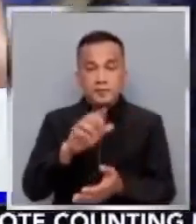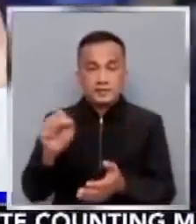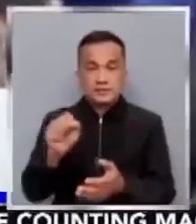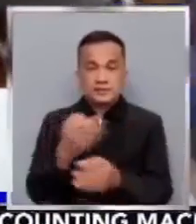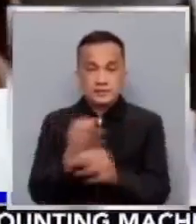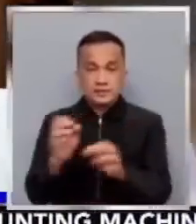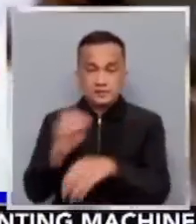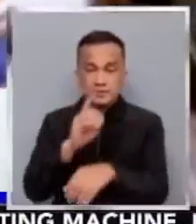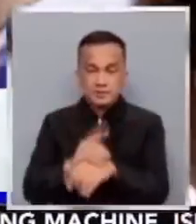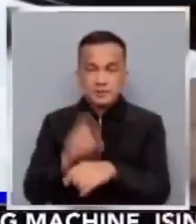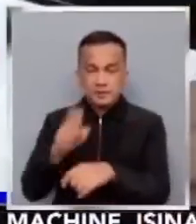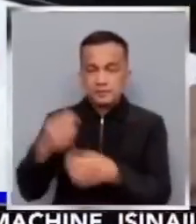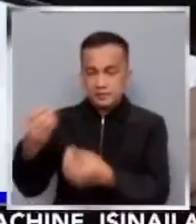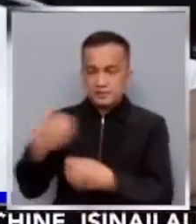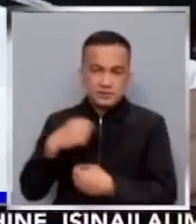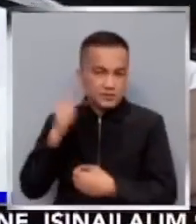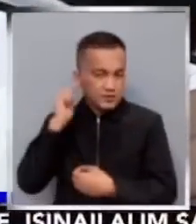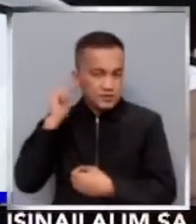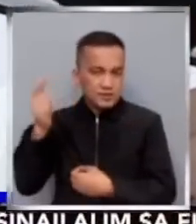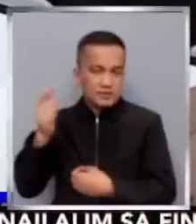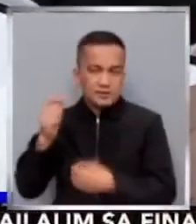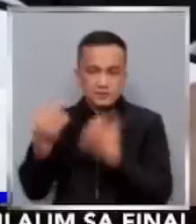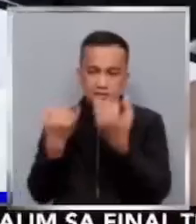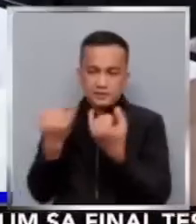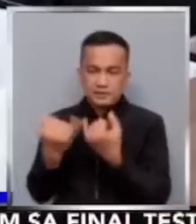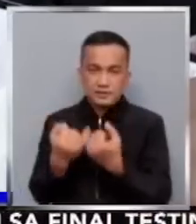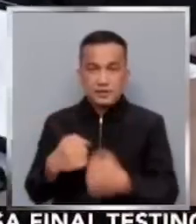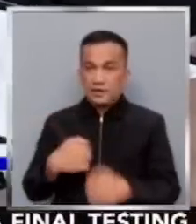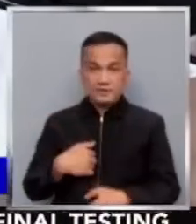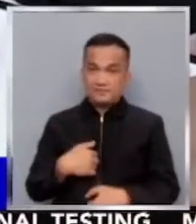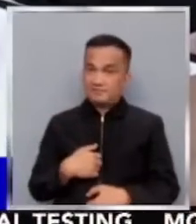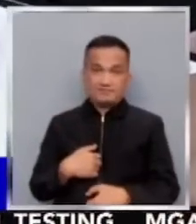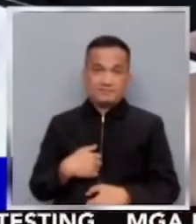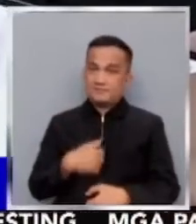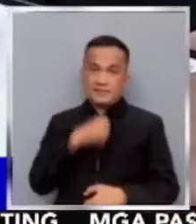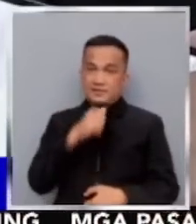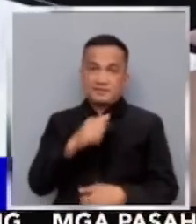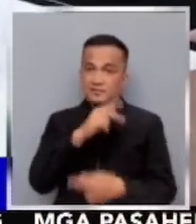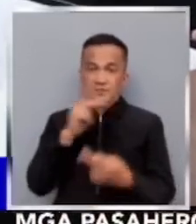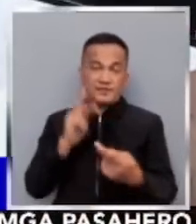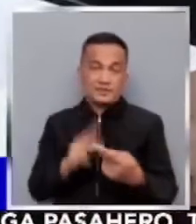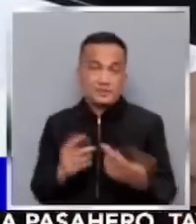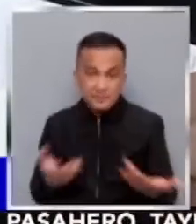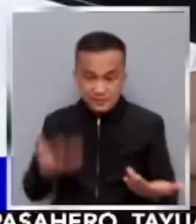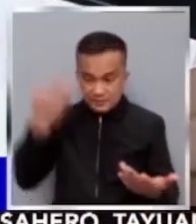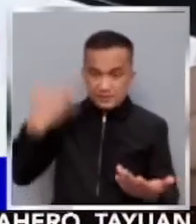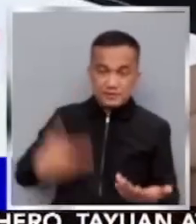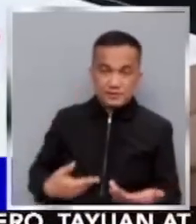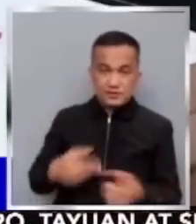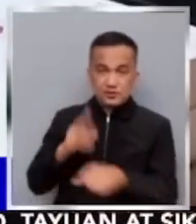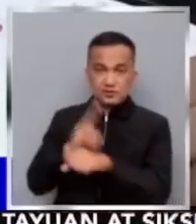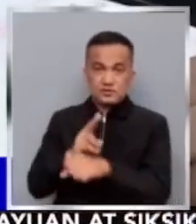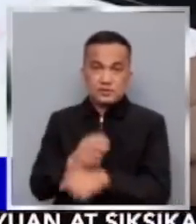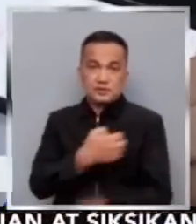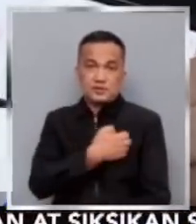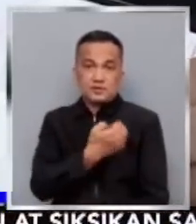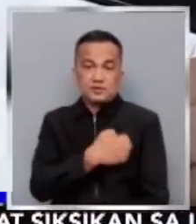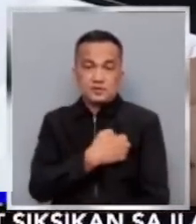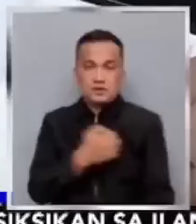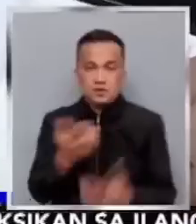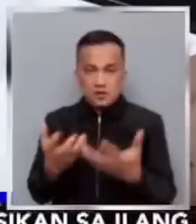gintong medalya sa mga panayam. I may not be perfect. Yeah? And I may use my emotion because I want to be